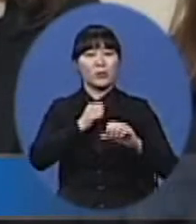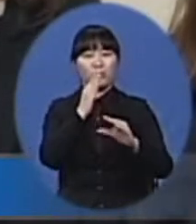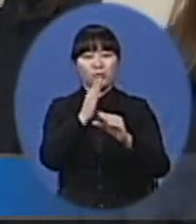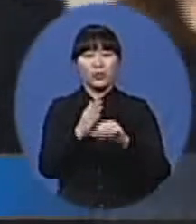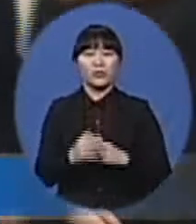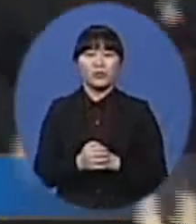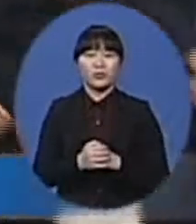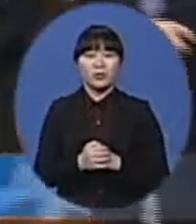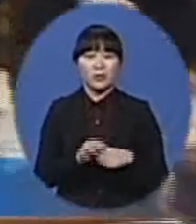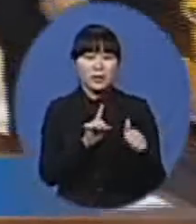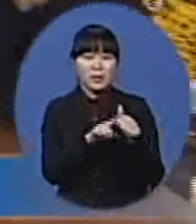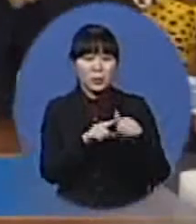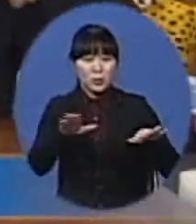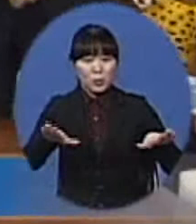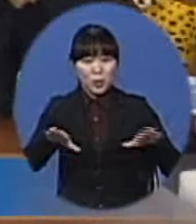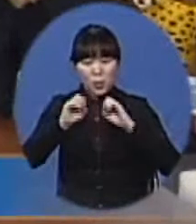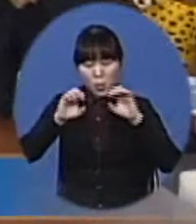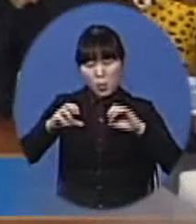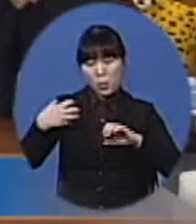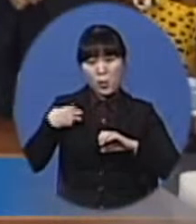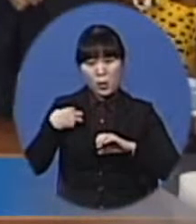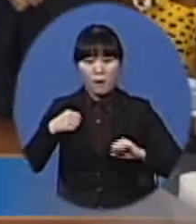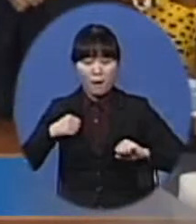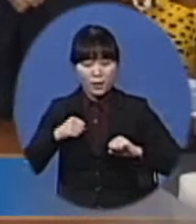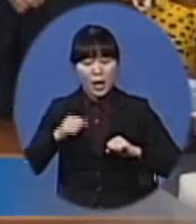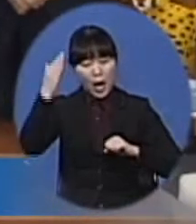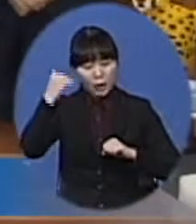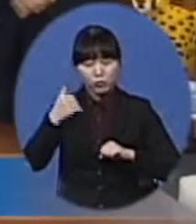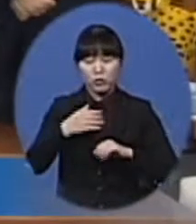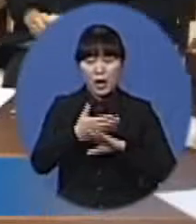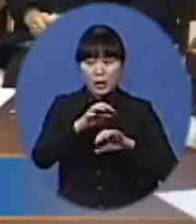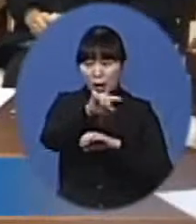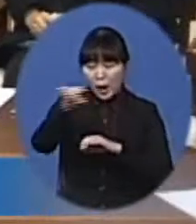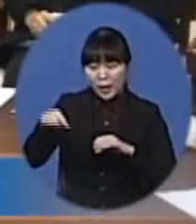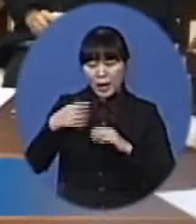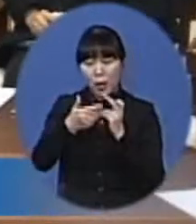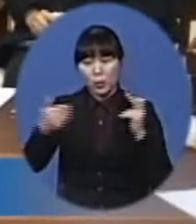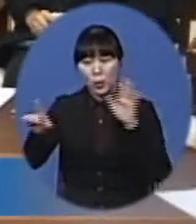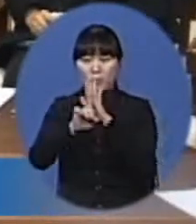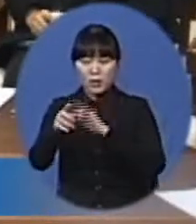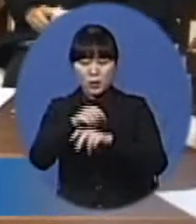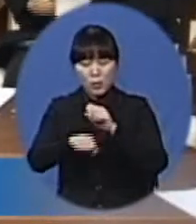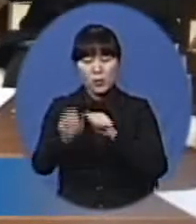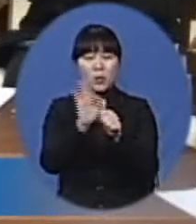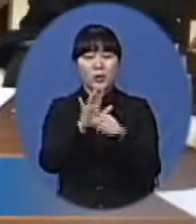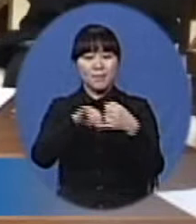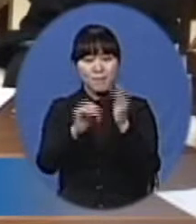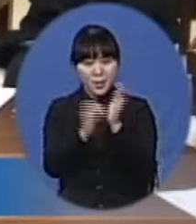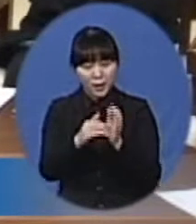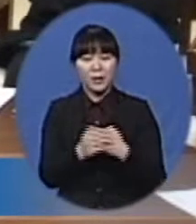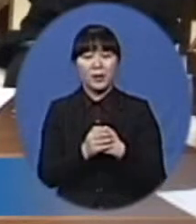있습니다. 김 씨는 이번 홍보대사 활동을 통해 국내외 강원도를 홍보하는 데 적극적으로 도울 것을